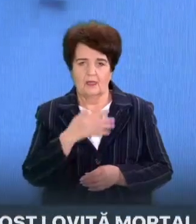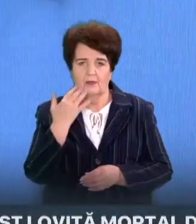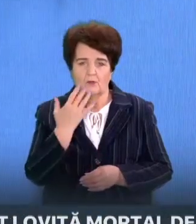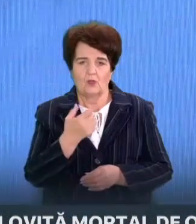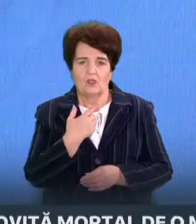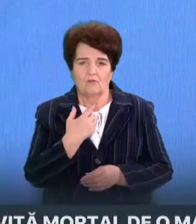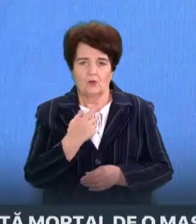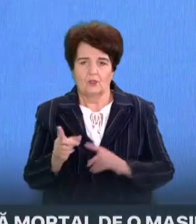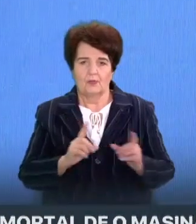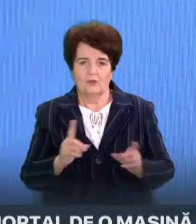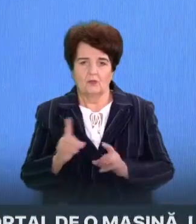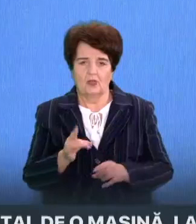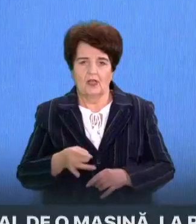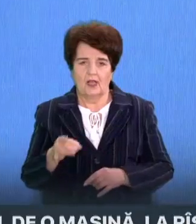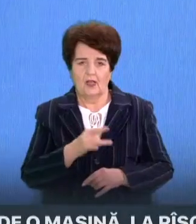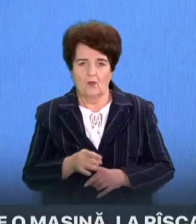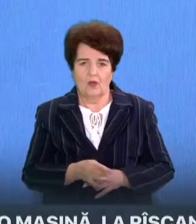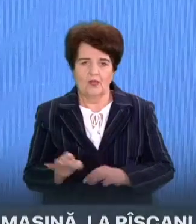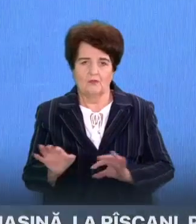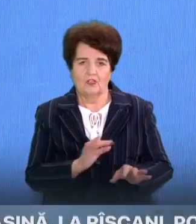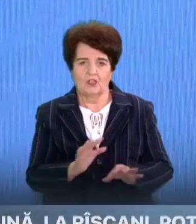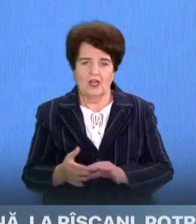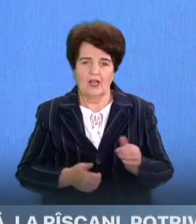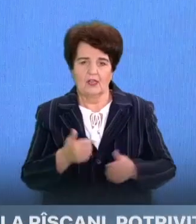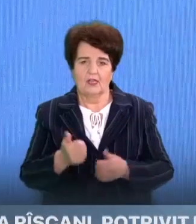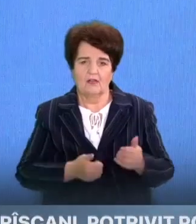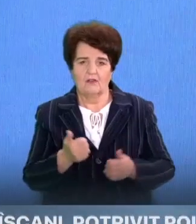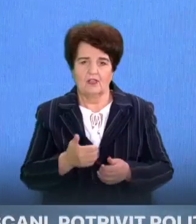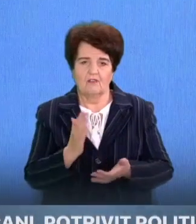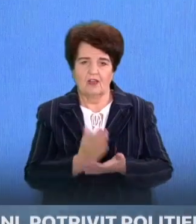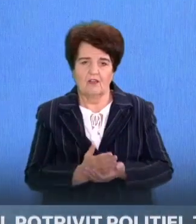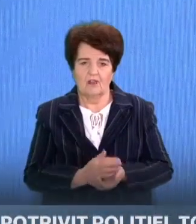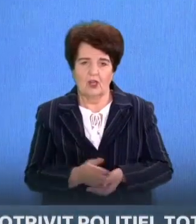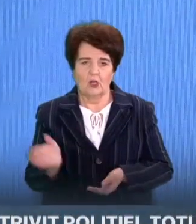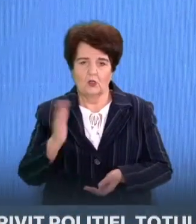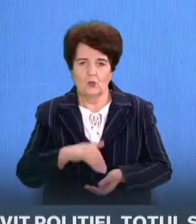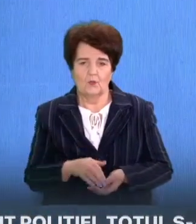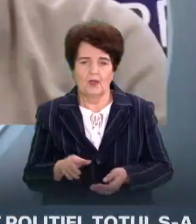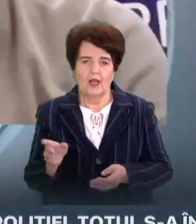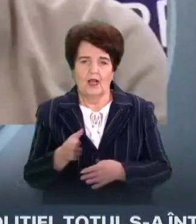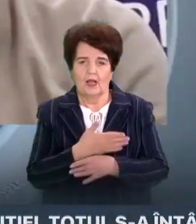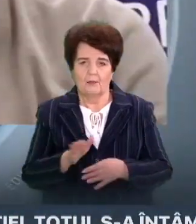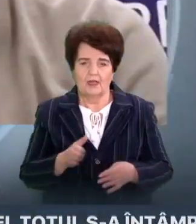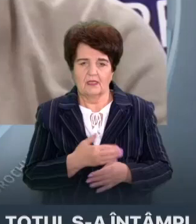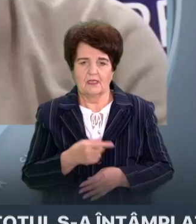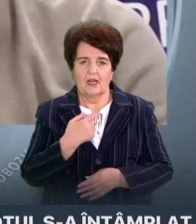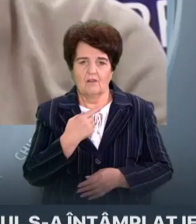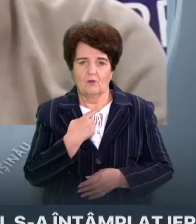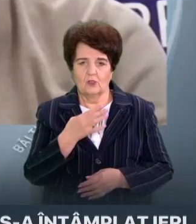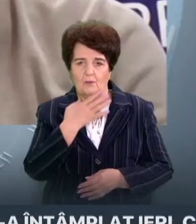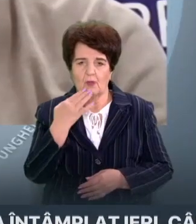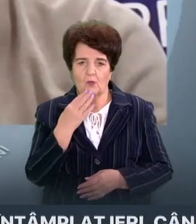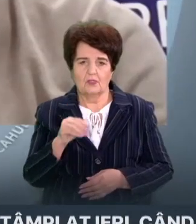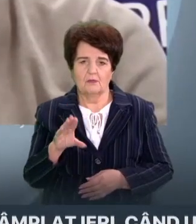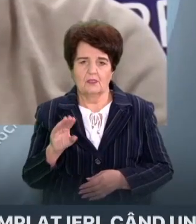pentru consiliile raionale, totodată Mișcarea Alternativă Națională va avea, după repartizarea voturilor, cele mai multe mandate